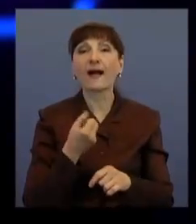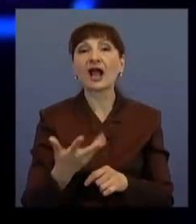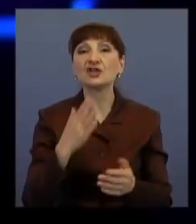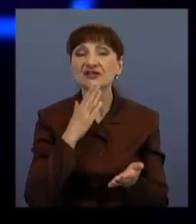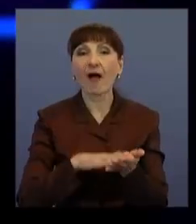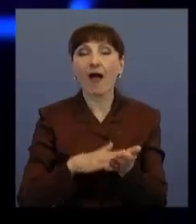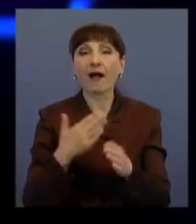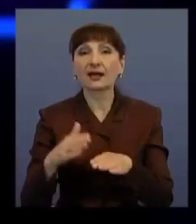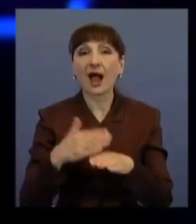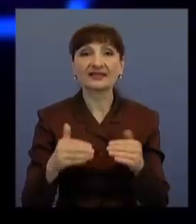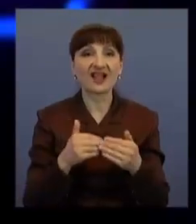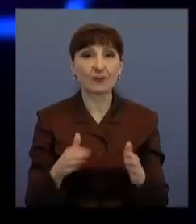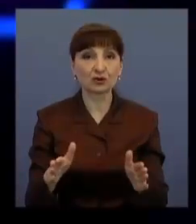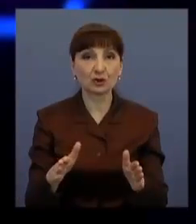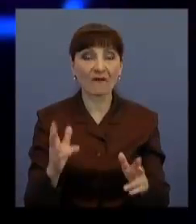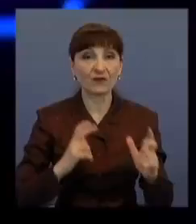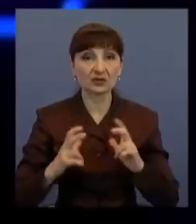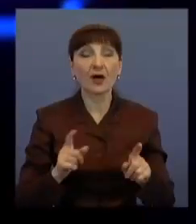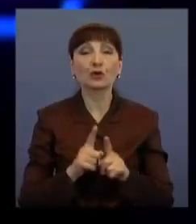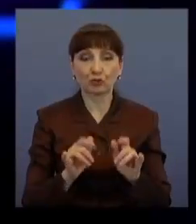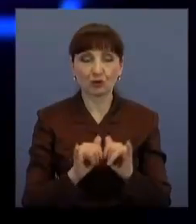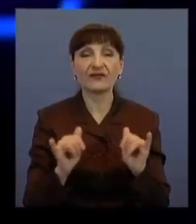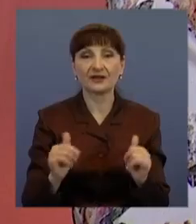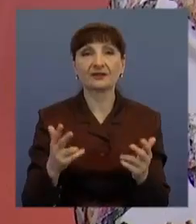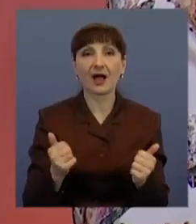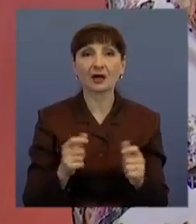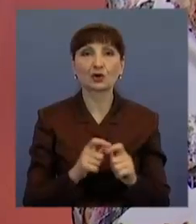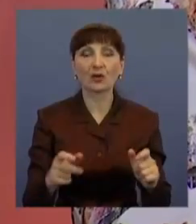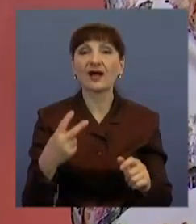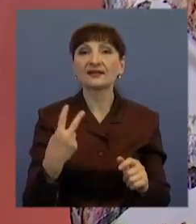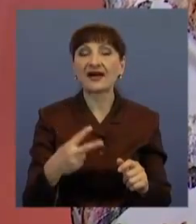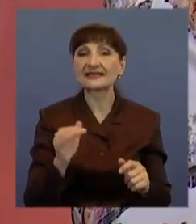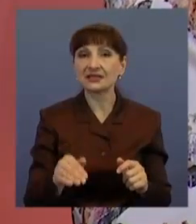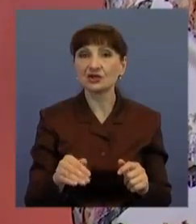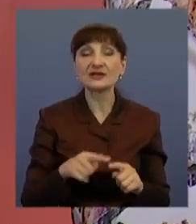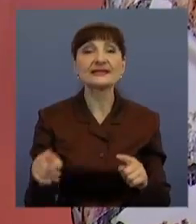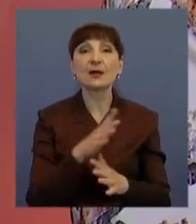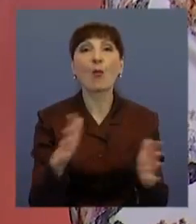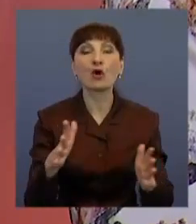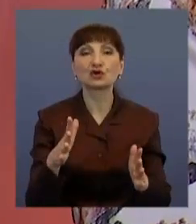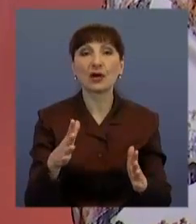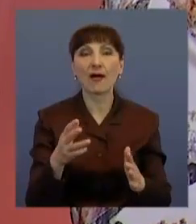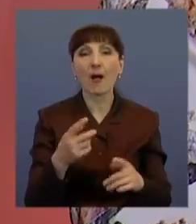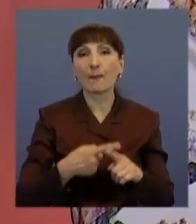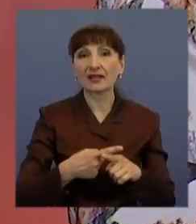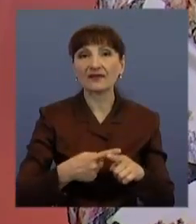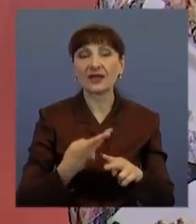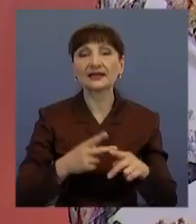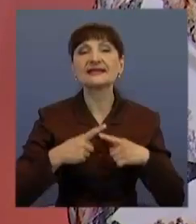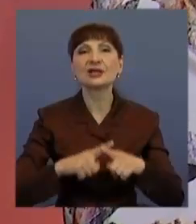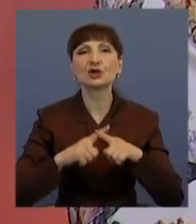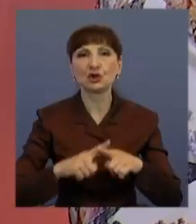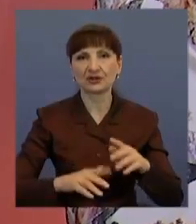для выпускников вузов тоже увеличивается на 20 тысяч. Да, из них больше половины это на